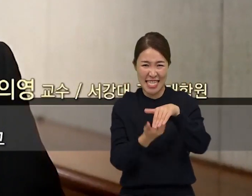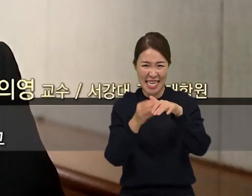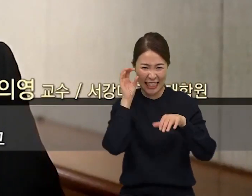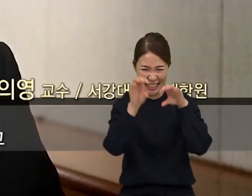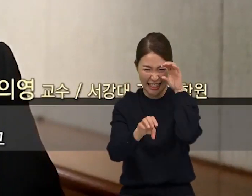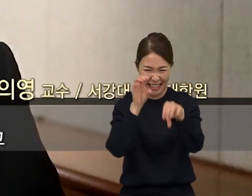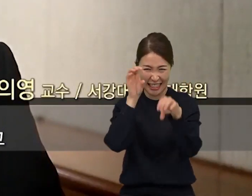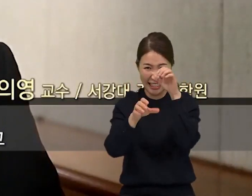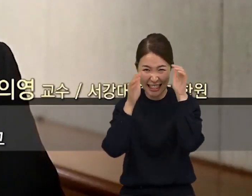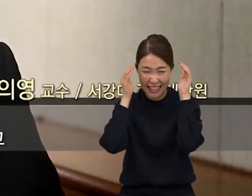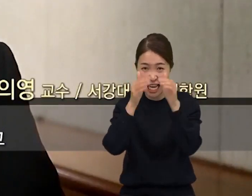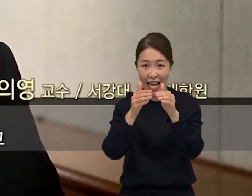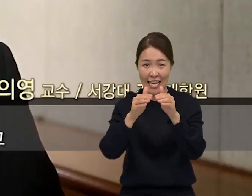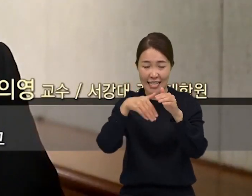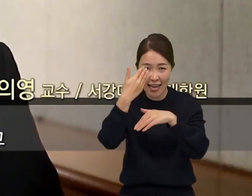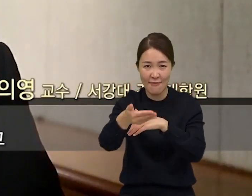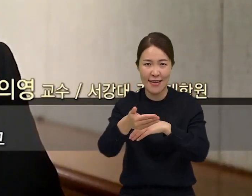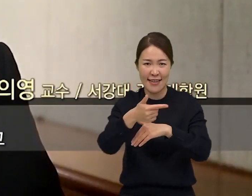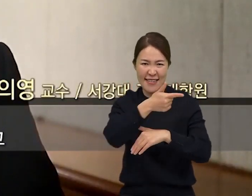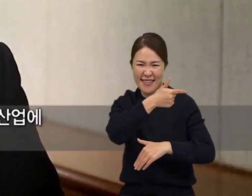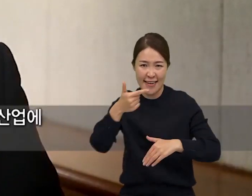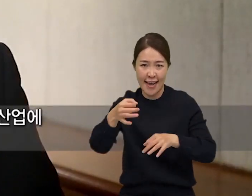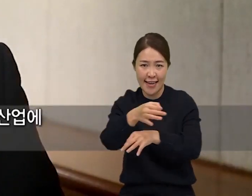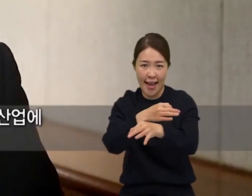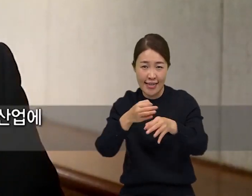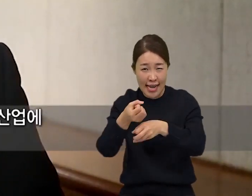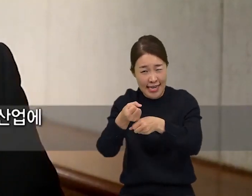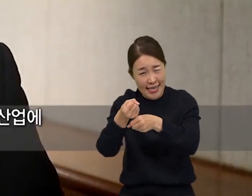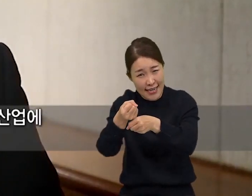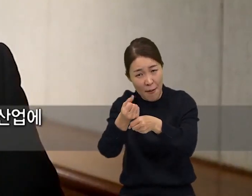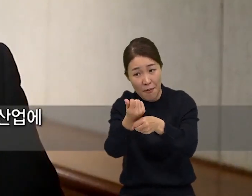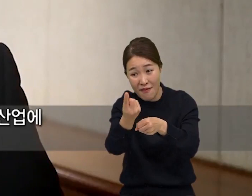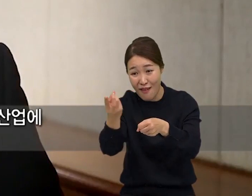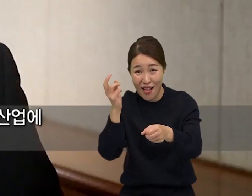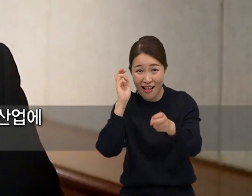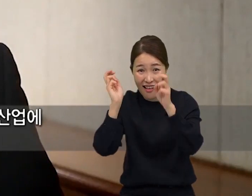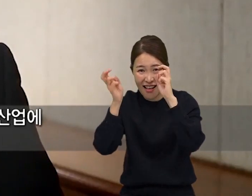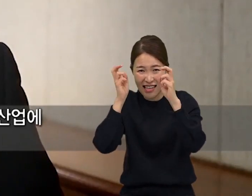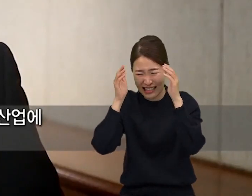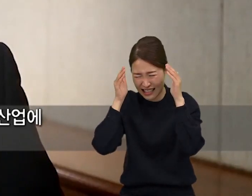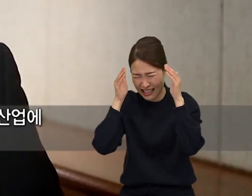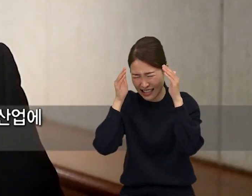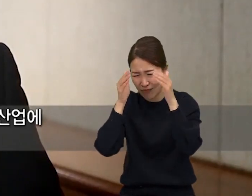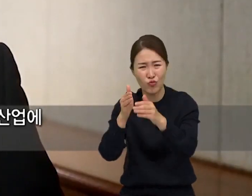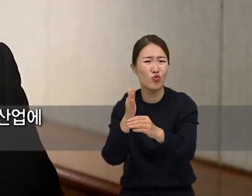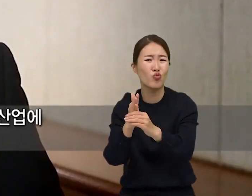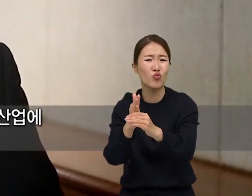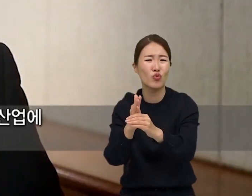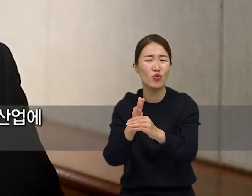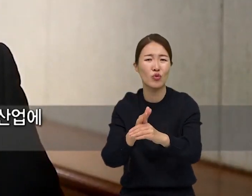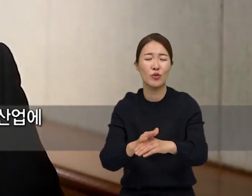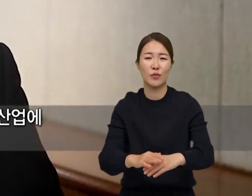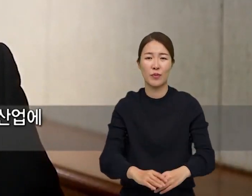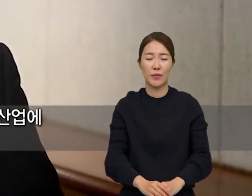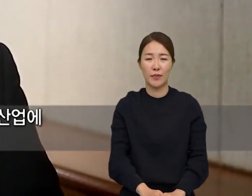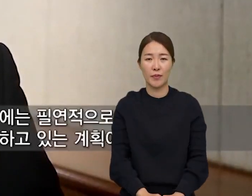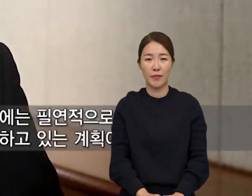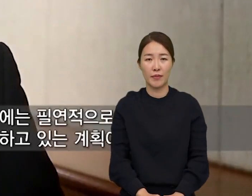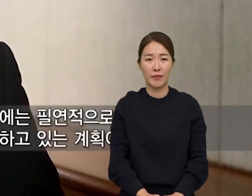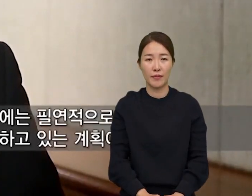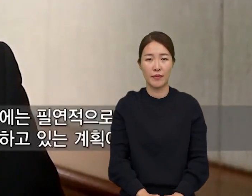막대한 양의 선투자를 필요하고 그다음에 규모의 경제에 의존하는 몇 개 산업에 집중돼 있었기